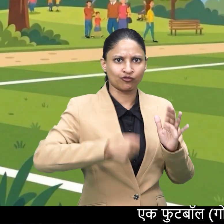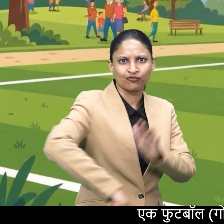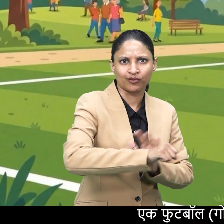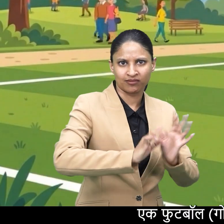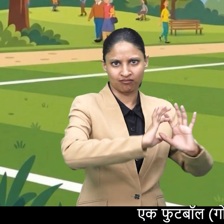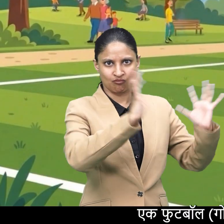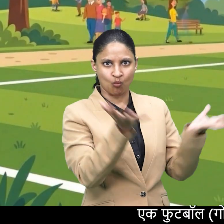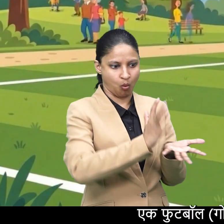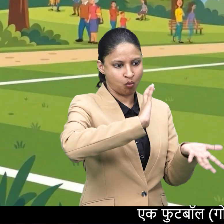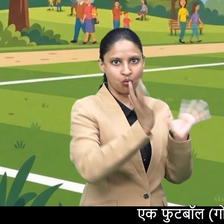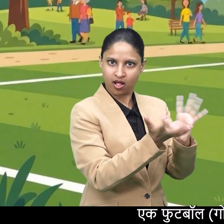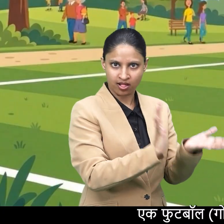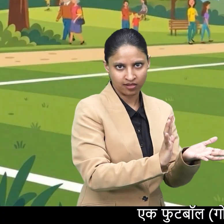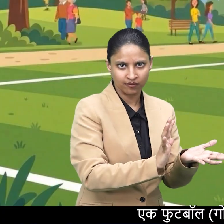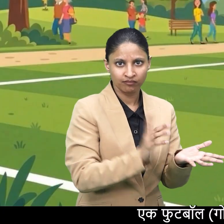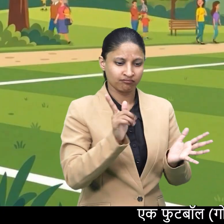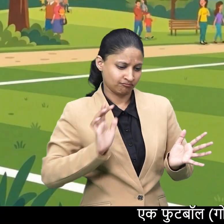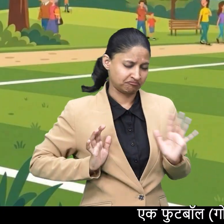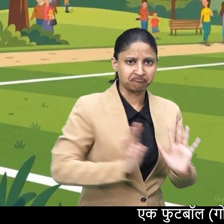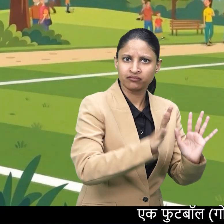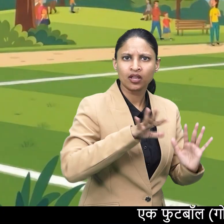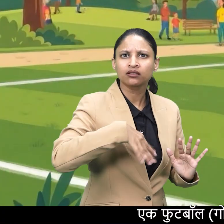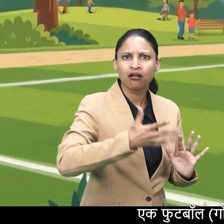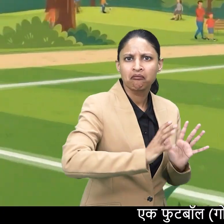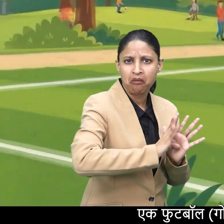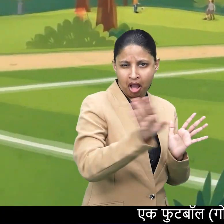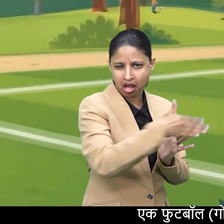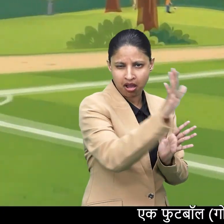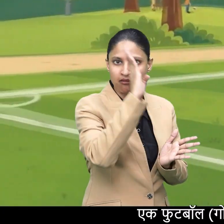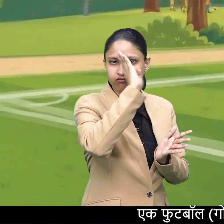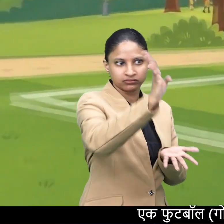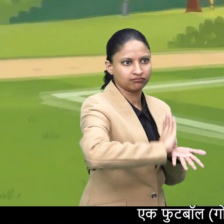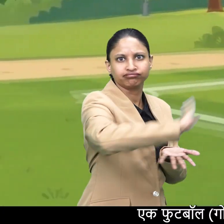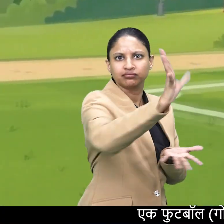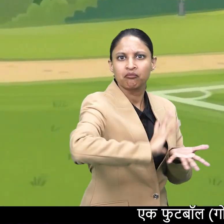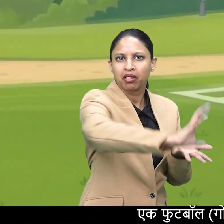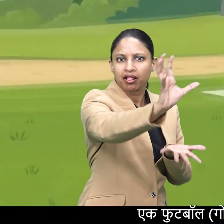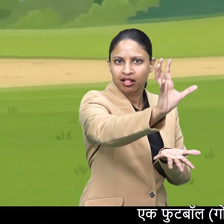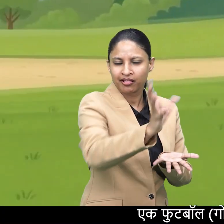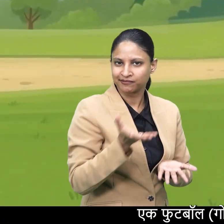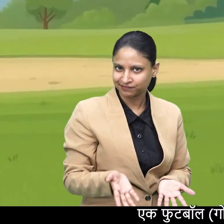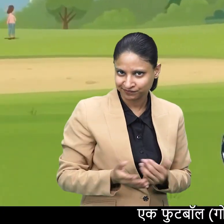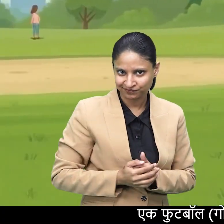एक फुटबॉल गोला सभी दिशाओं में लुढ़क जाती है।